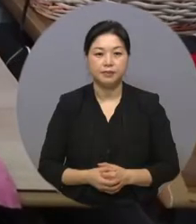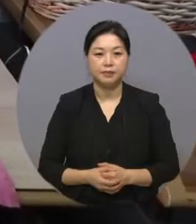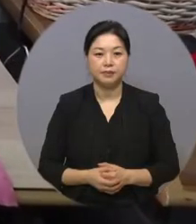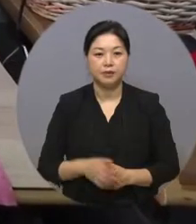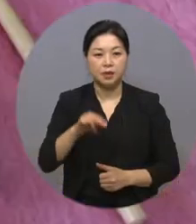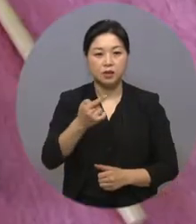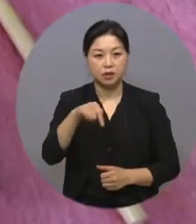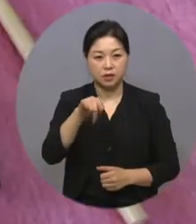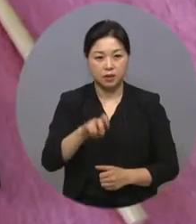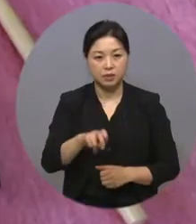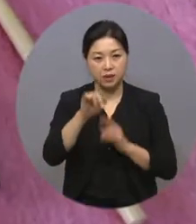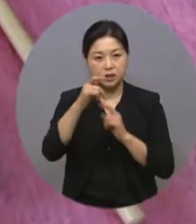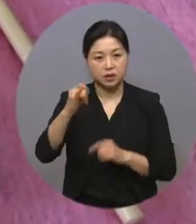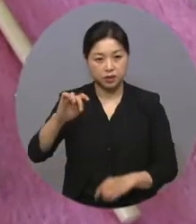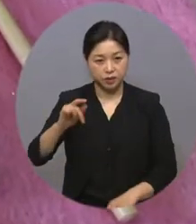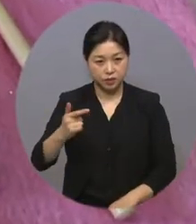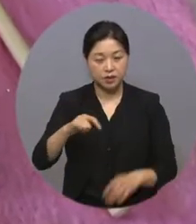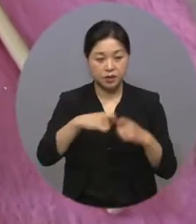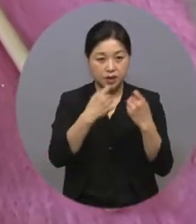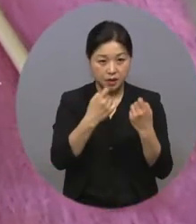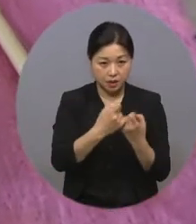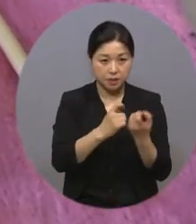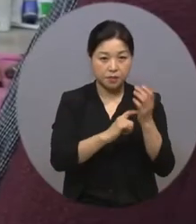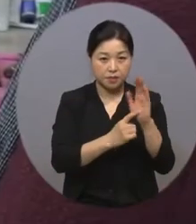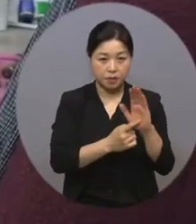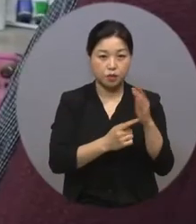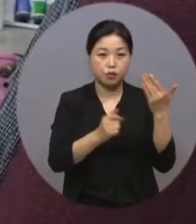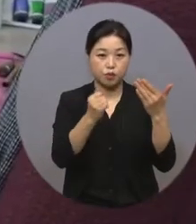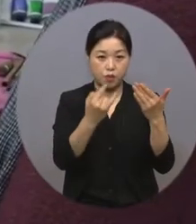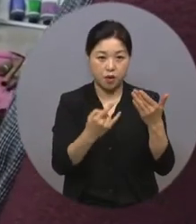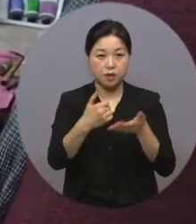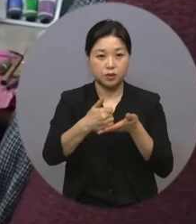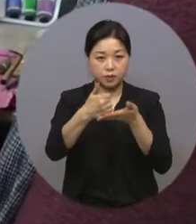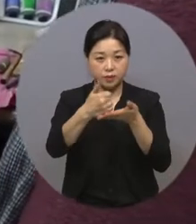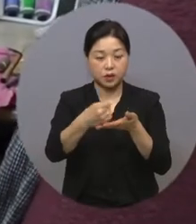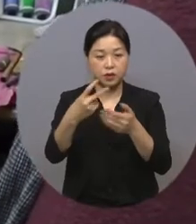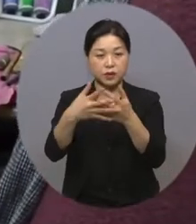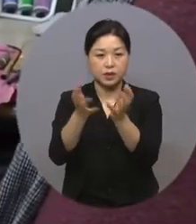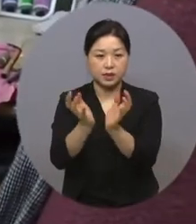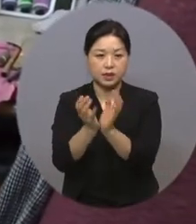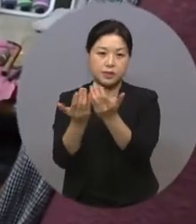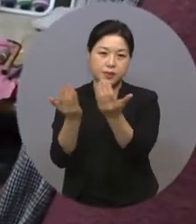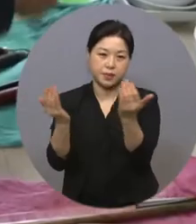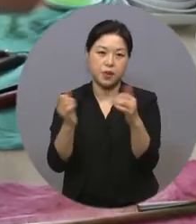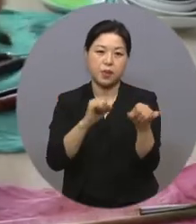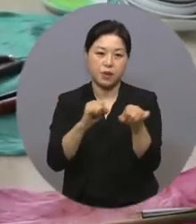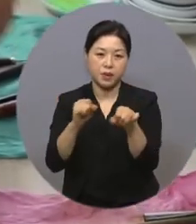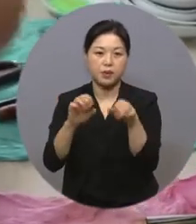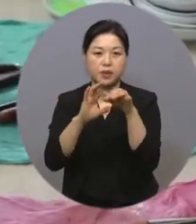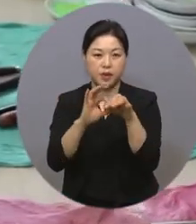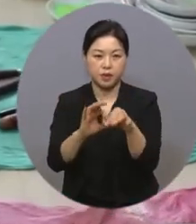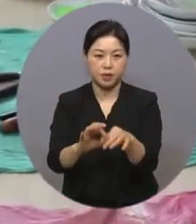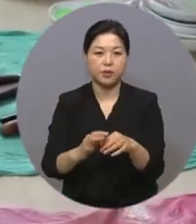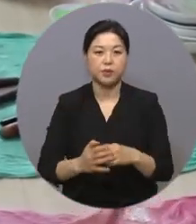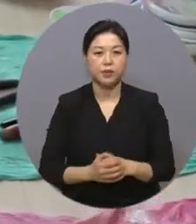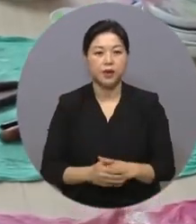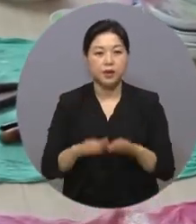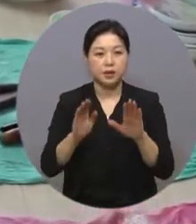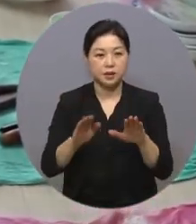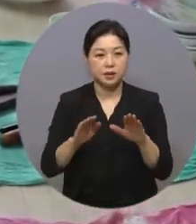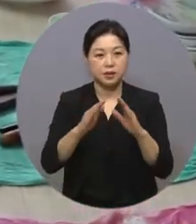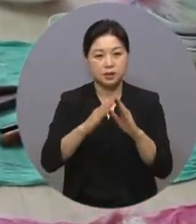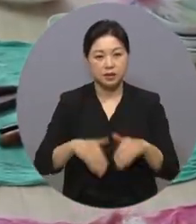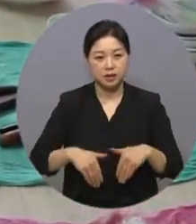소담 이재순 작가는 개인전 9회 초대전, 단체전, 다수 등 활발한 작품 활동을 했으며 현재는